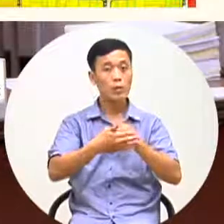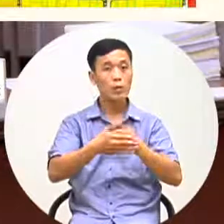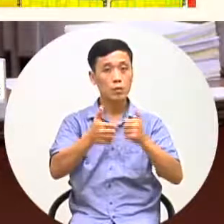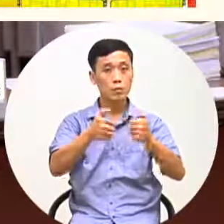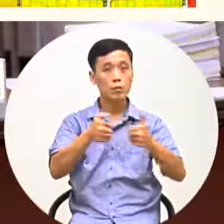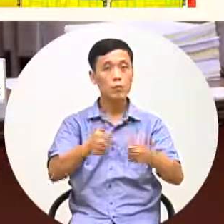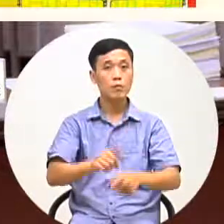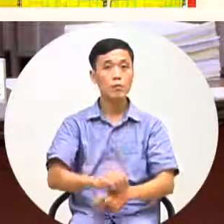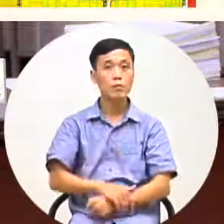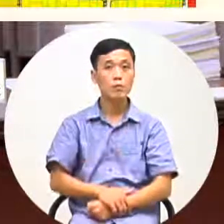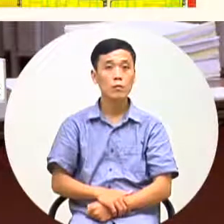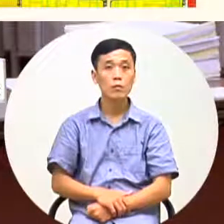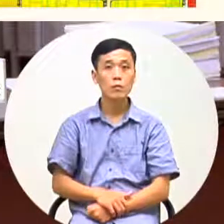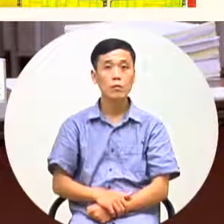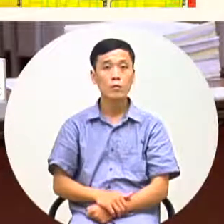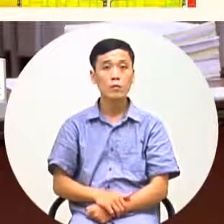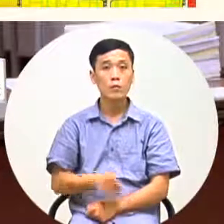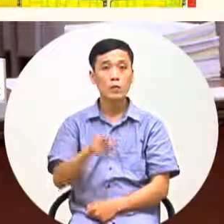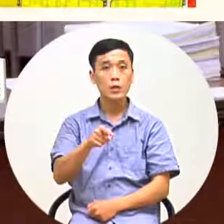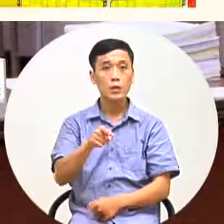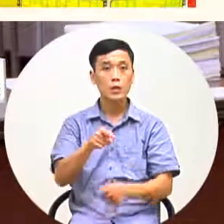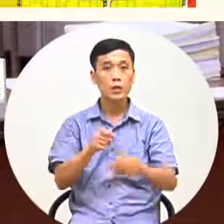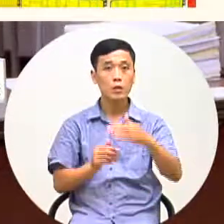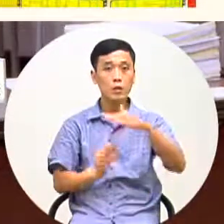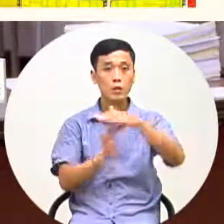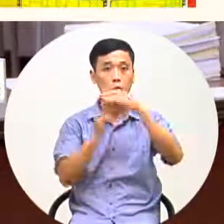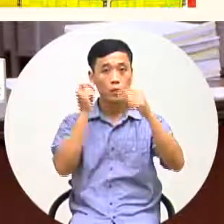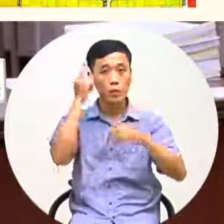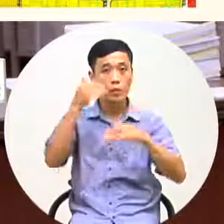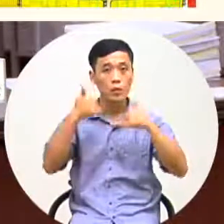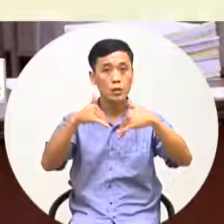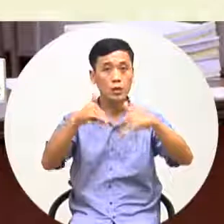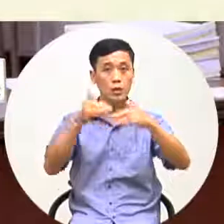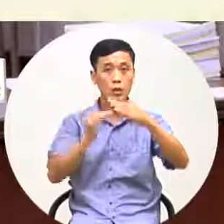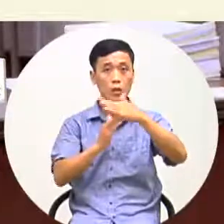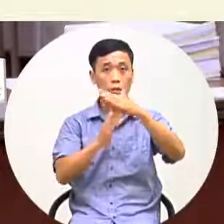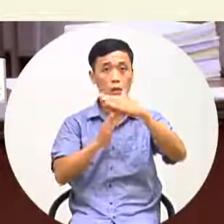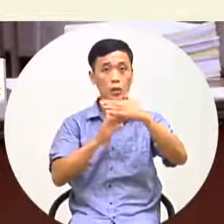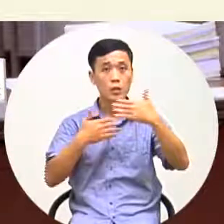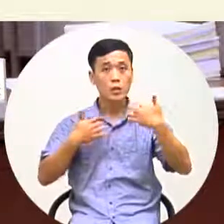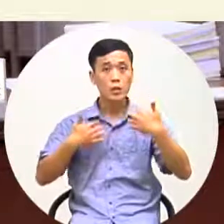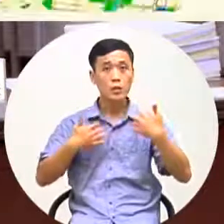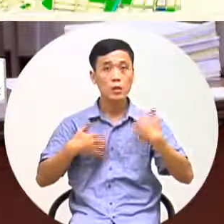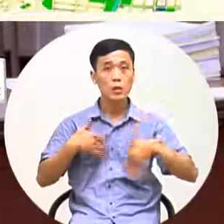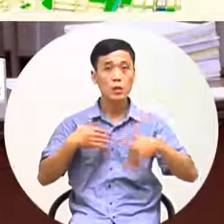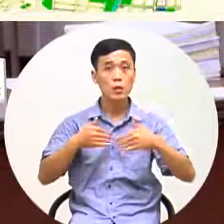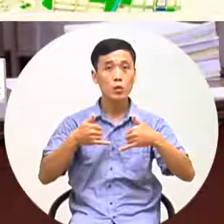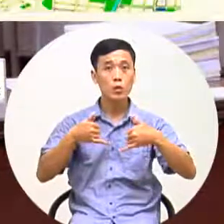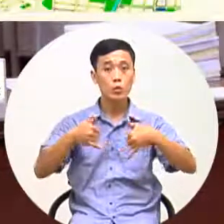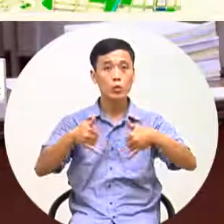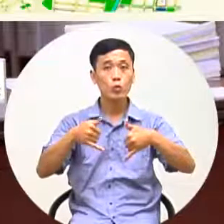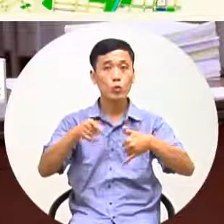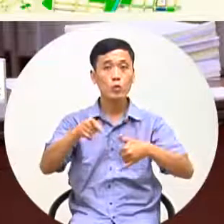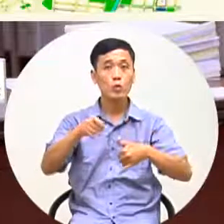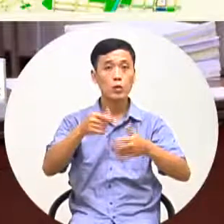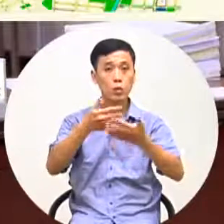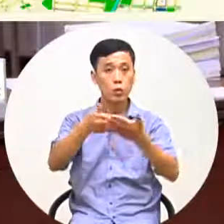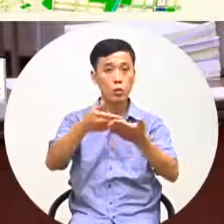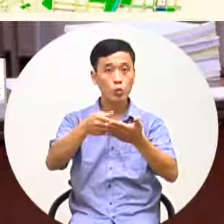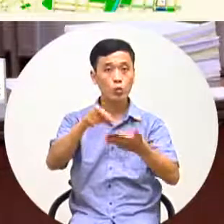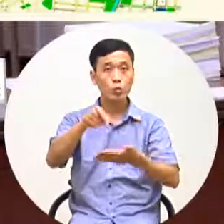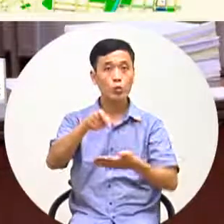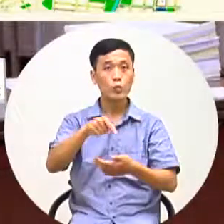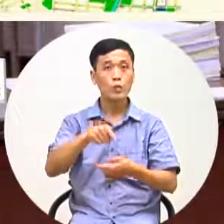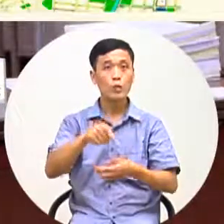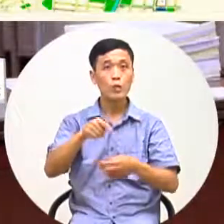啊，这是迄个顶衔接加顶落的公，这个公啊，就是这位置图，哈、哦。地震局对不对？吼，五角